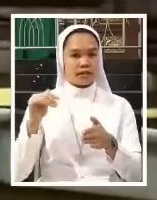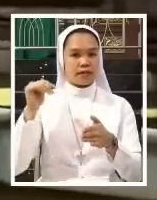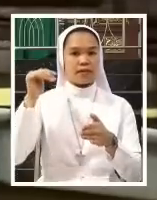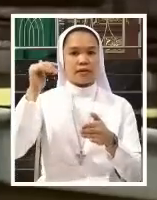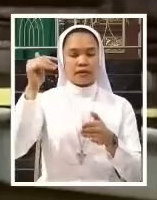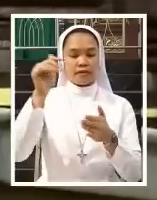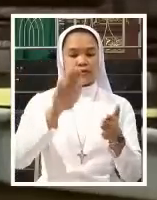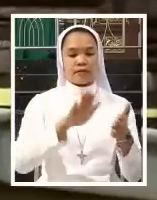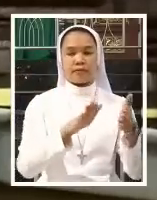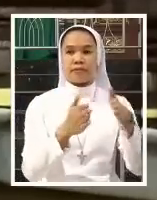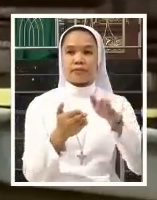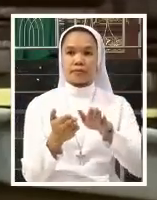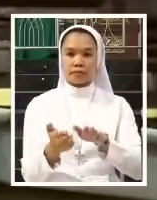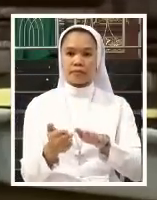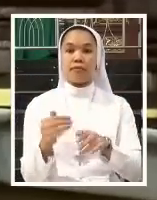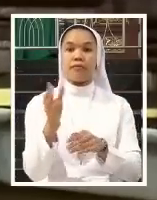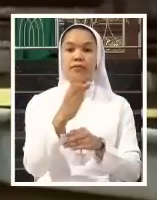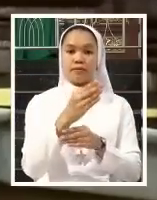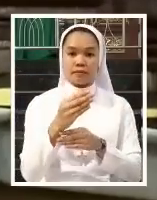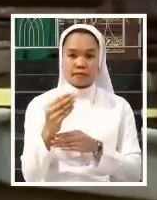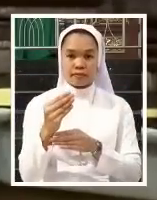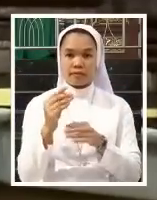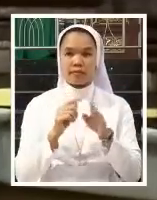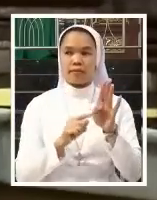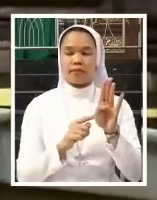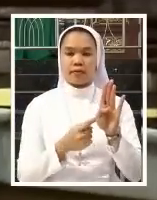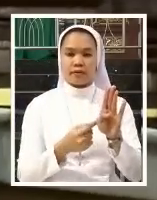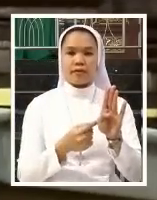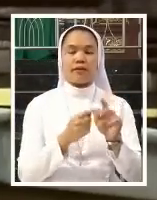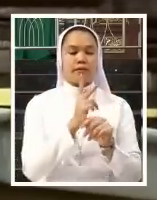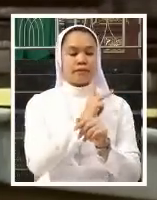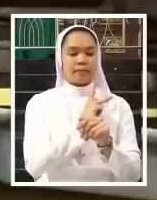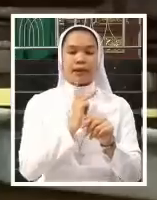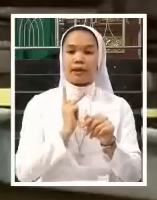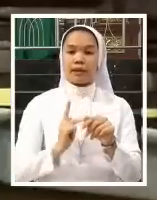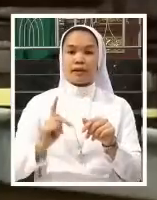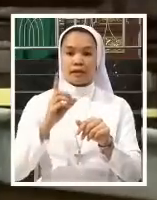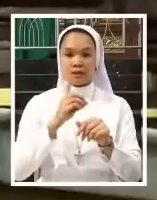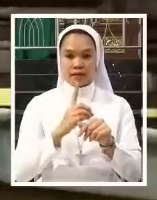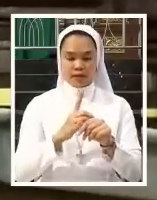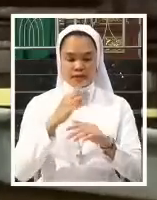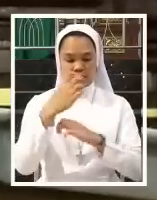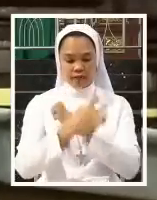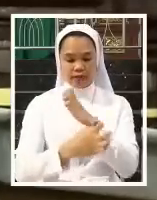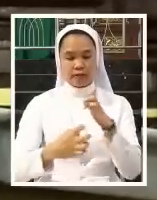gadan, asin an poon kan mga hade kan daga.